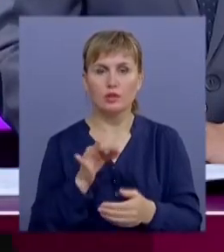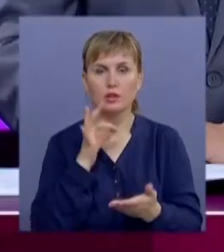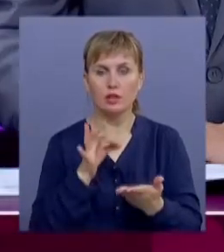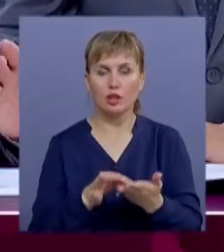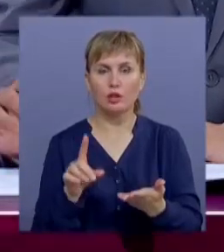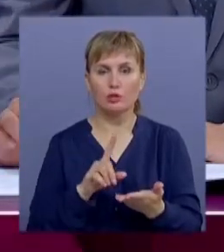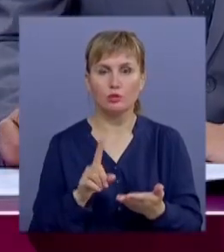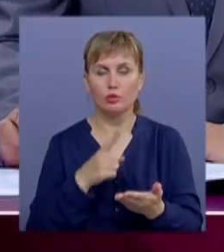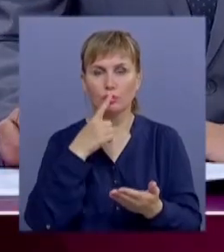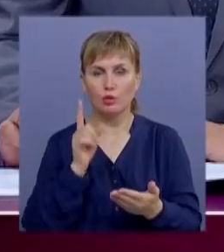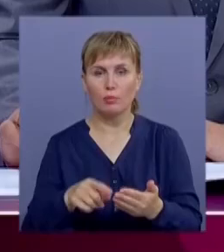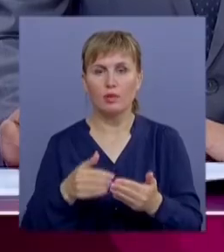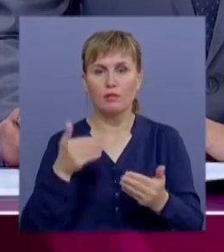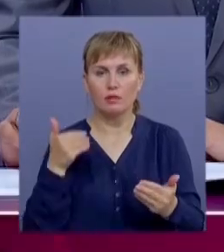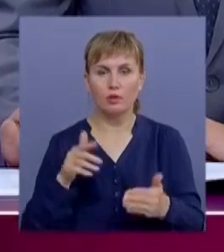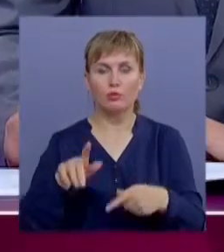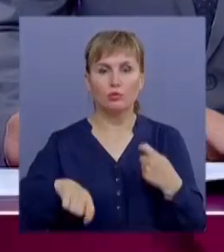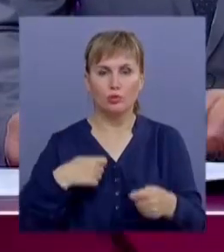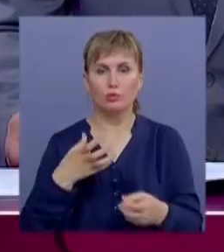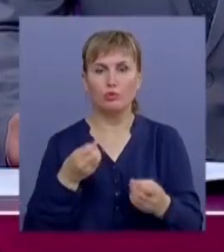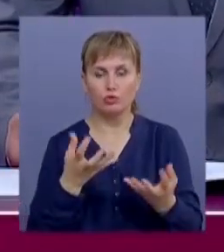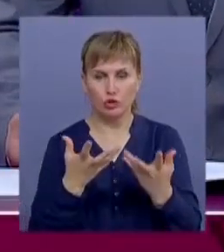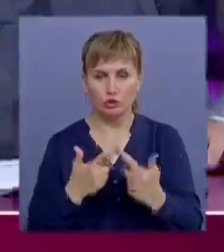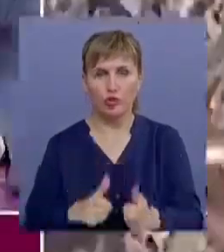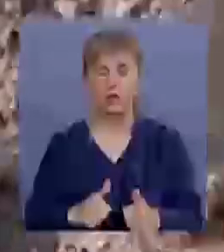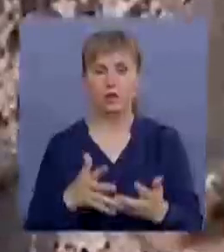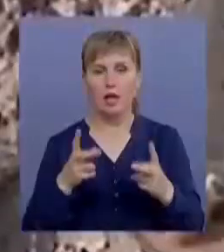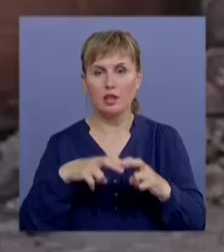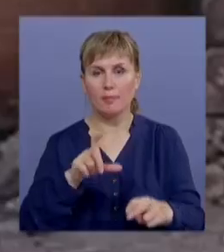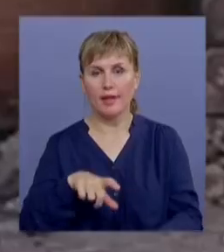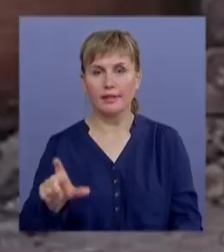что цифра предварительная. Ущерб до сих пор оценивают эксперты.